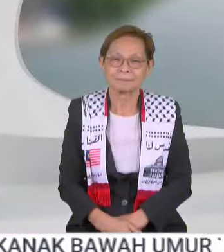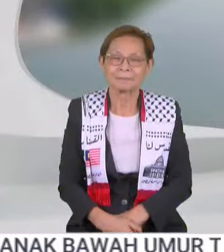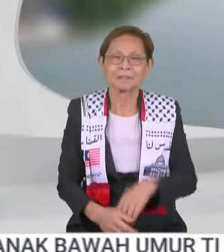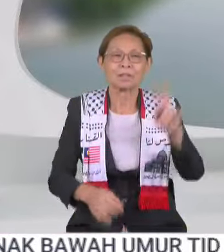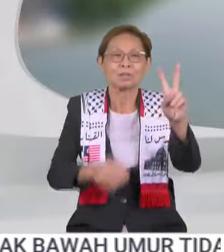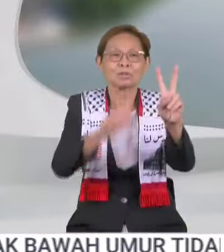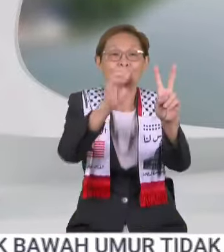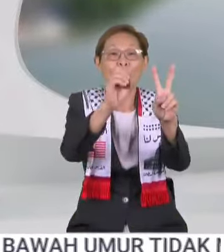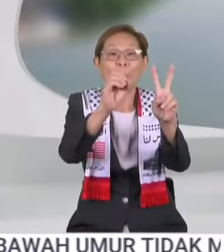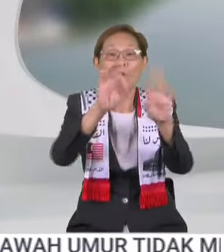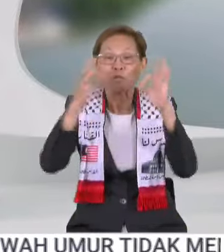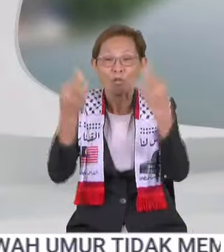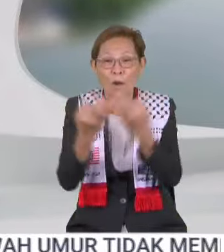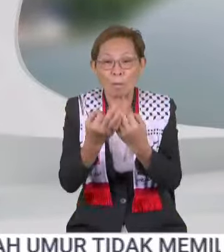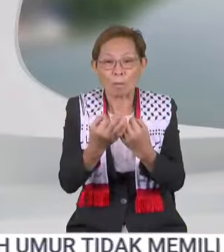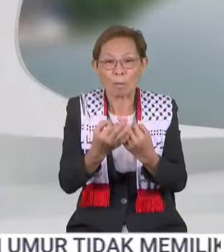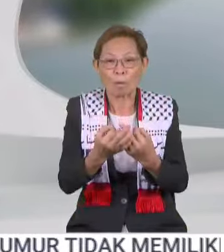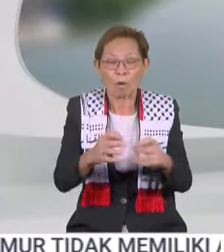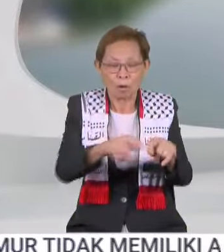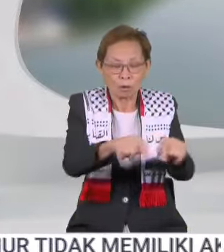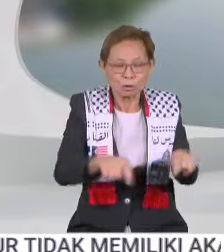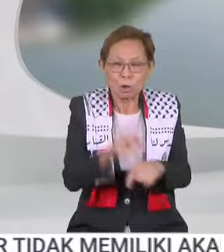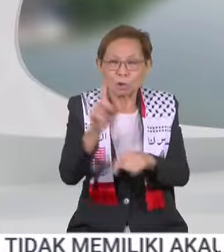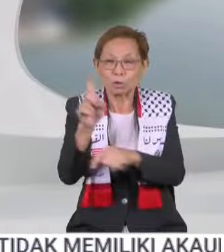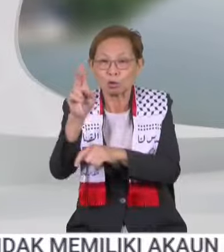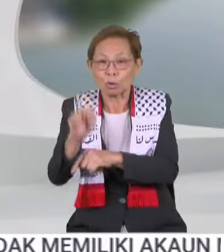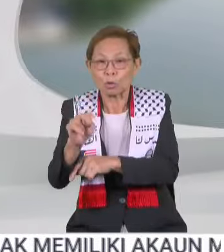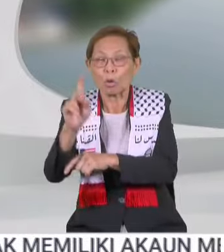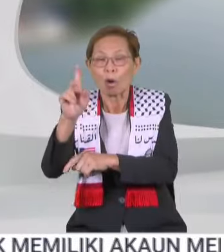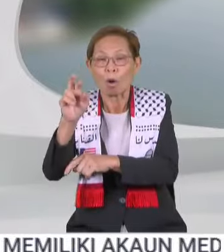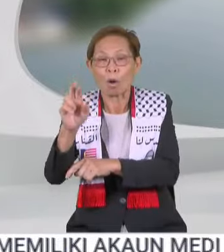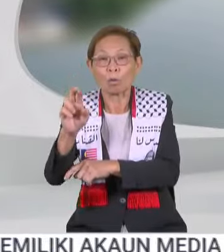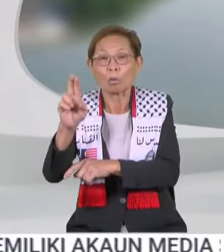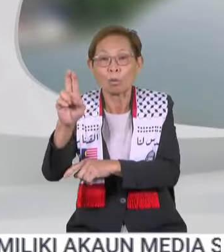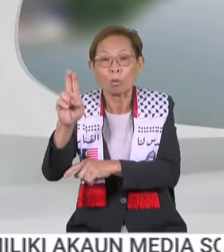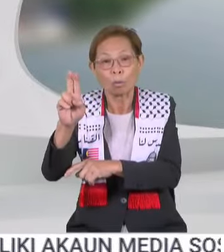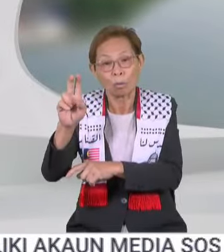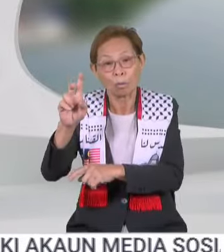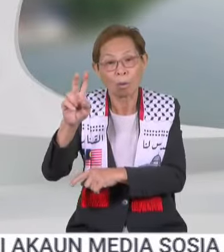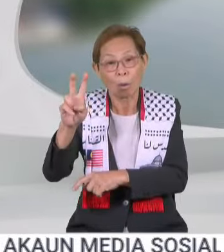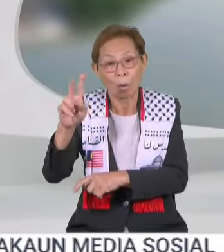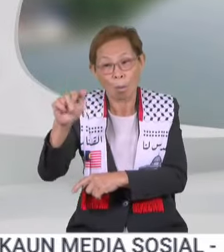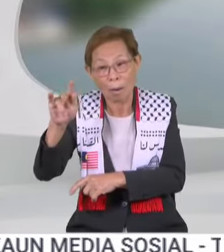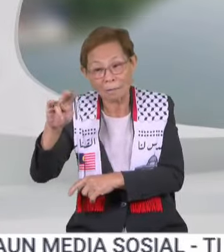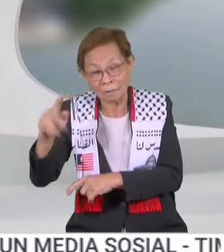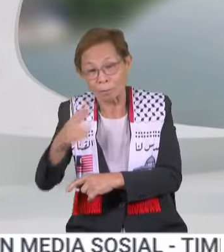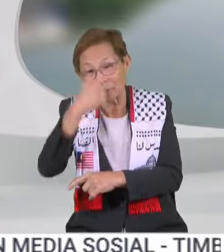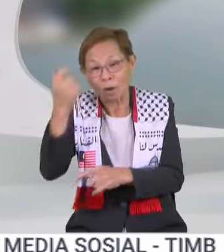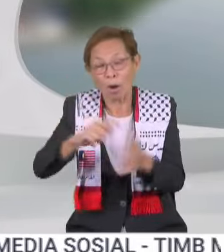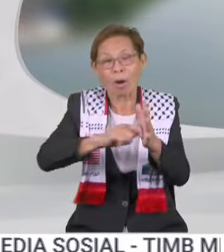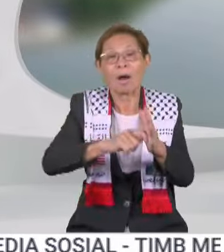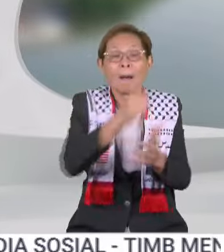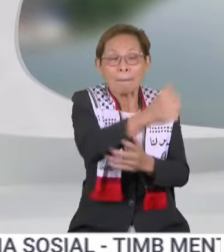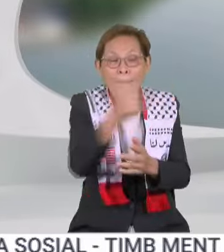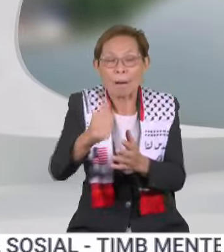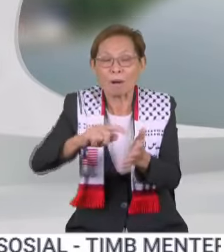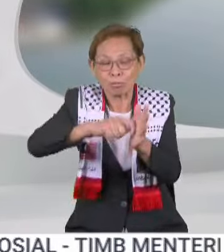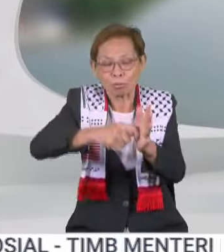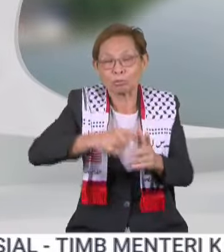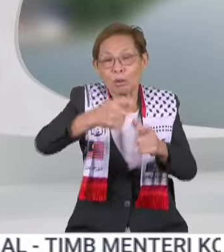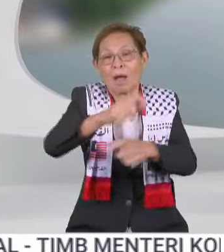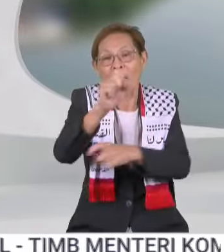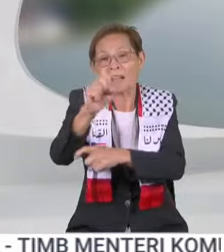Seramai 20 keluarga dalam kawasan Dun Lumadan menarik nafas lega selepas masing-masing menerima kunci rumah mesra Sabah